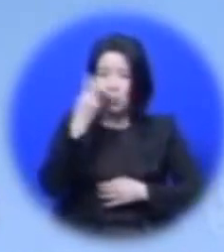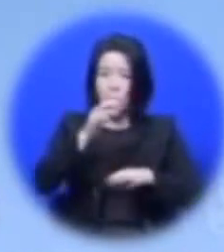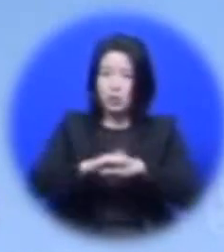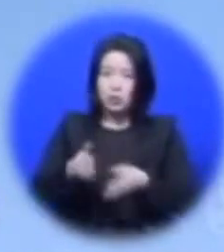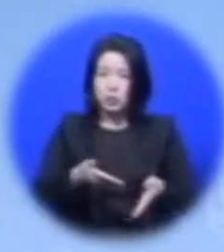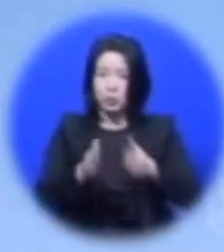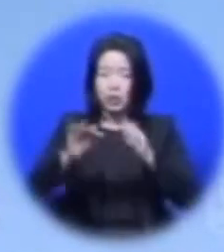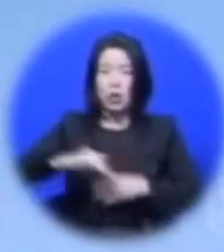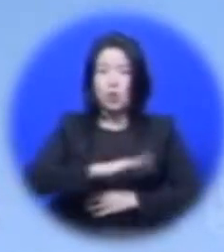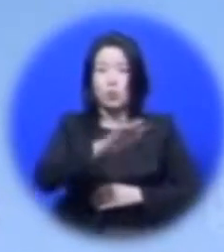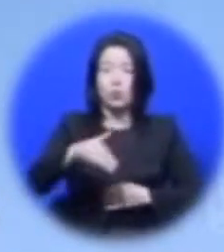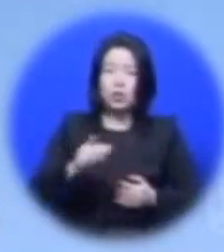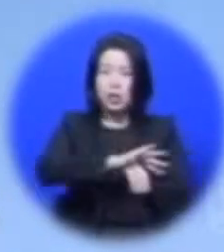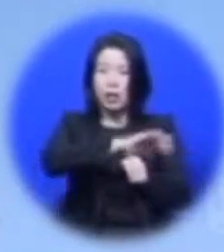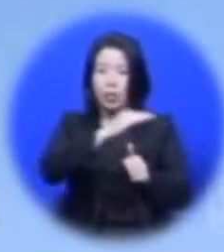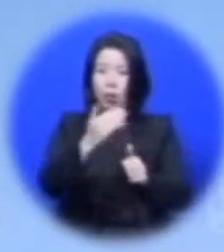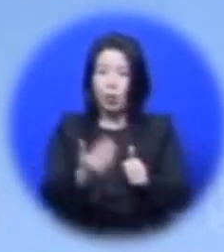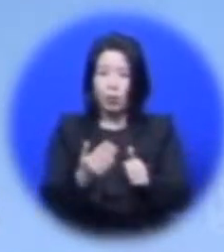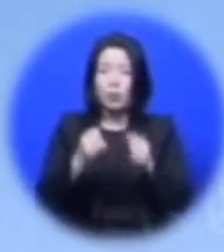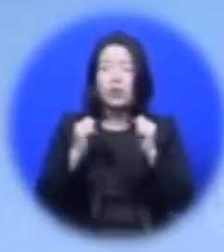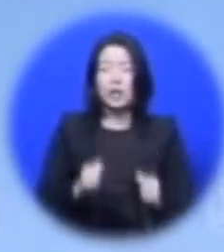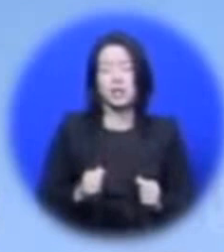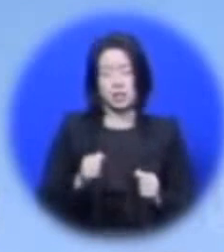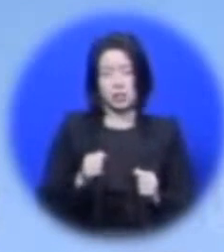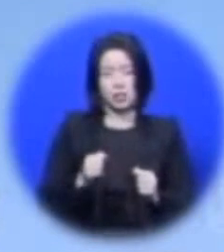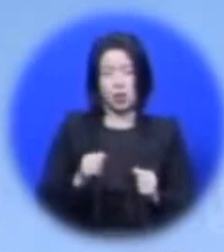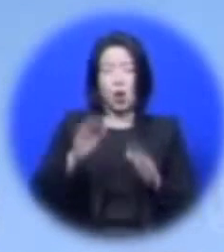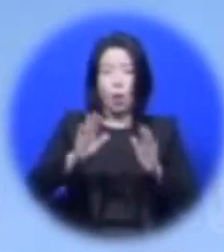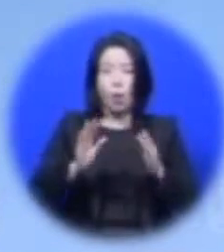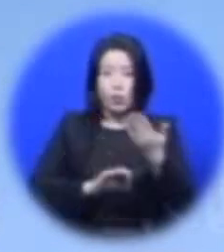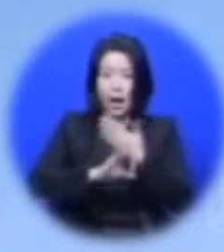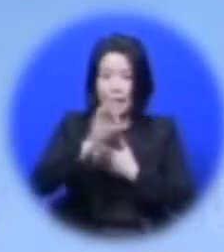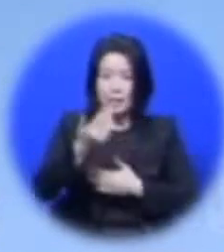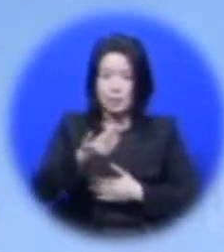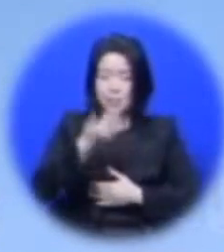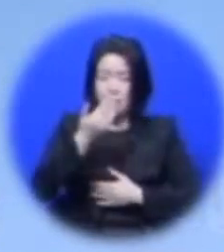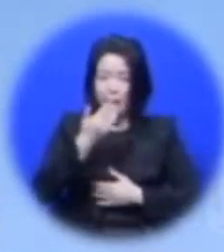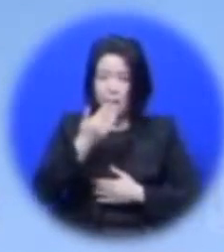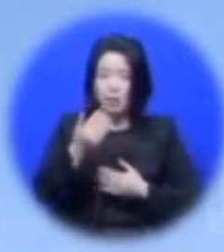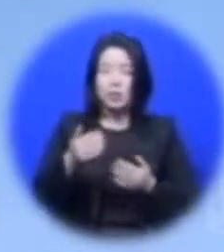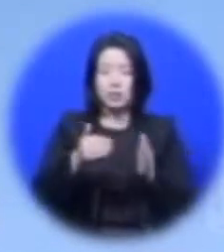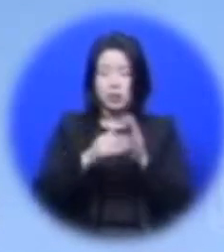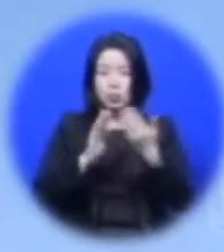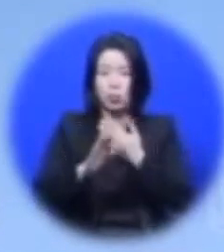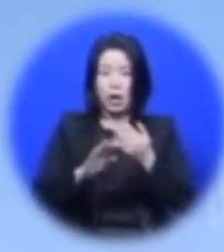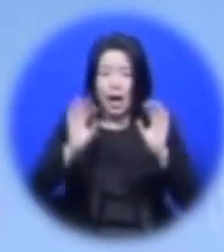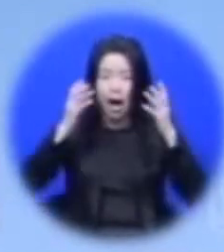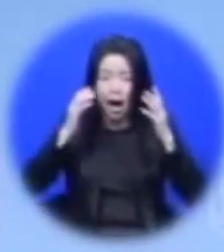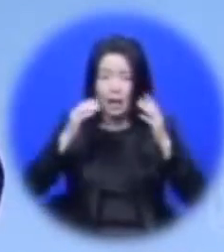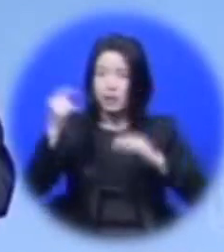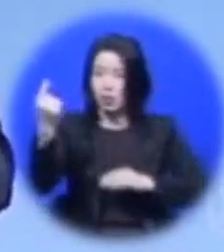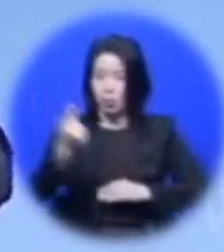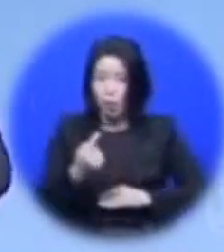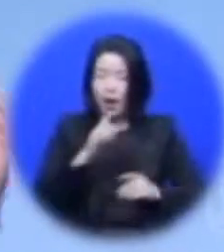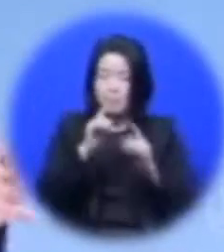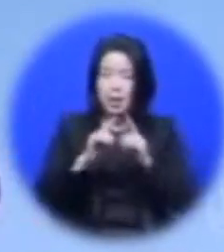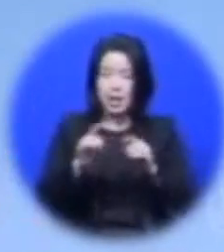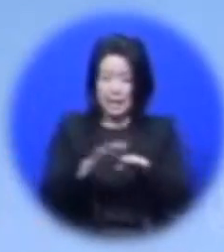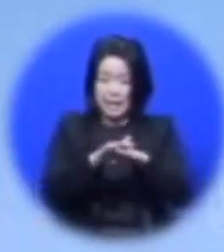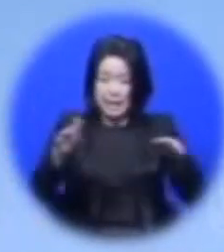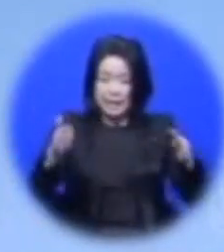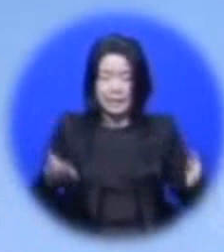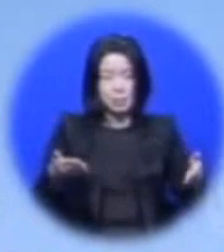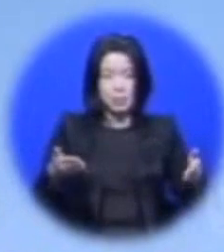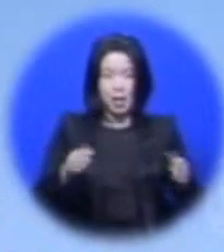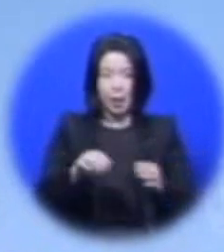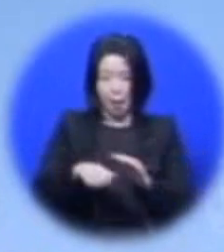손길이 우리를 덮고 계시는구려. 오늘 아침 식사를 하자마자 아이들이 들어와 말하기를 침대에 뱀이